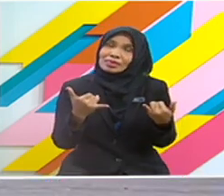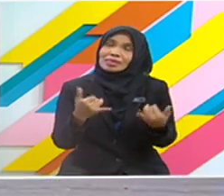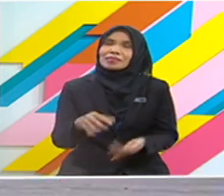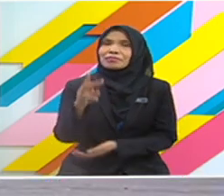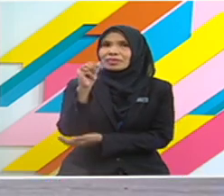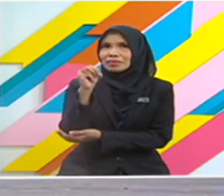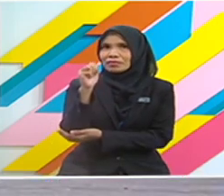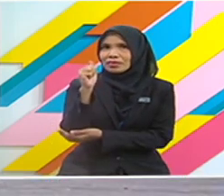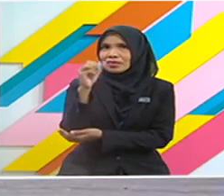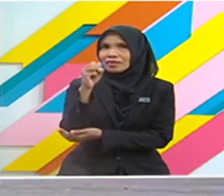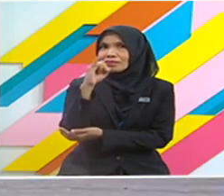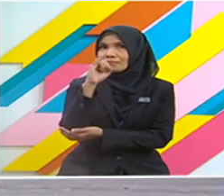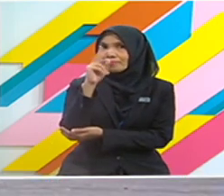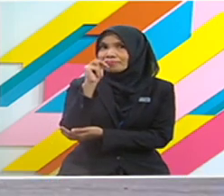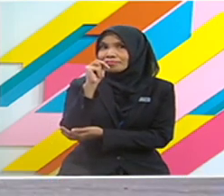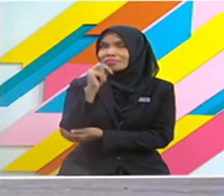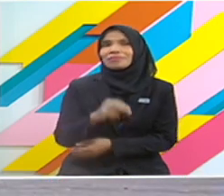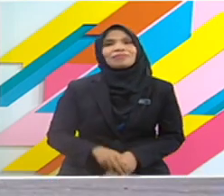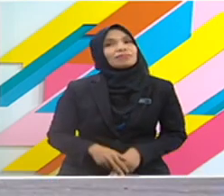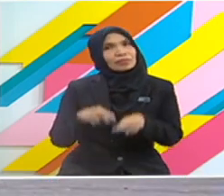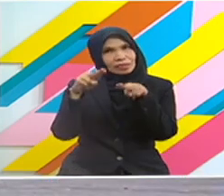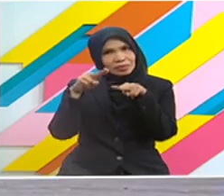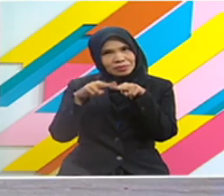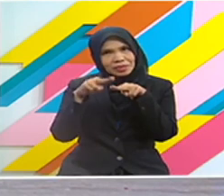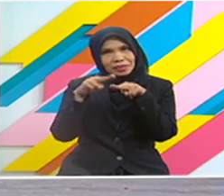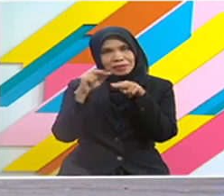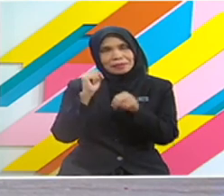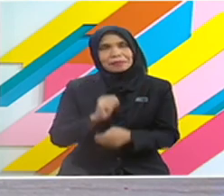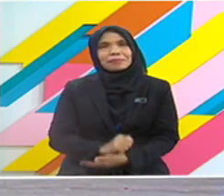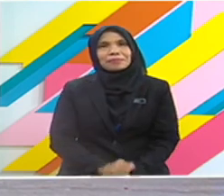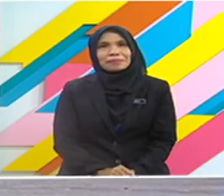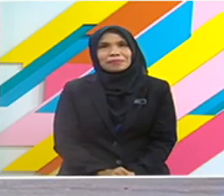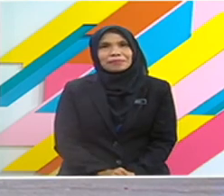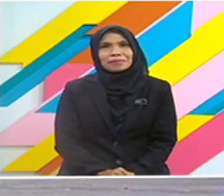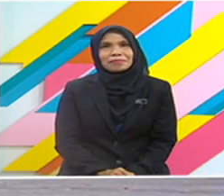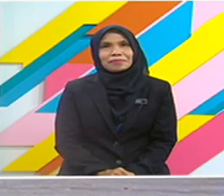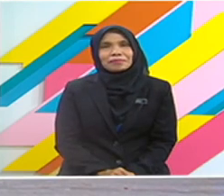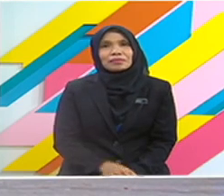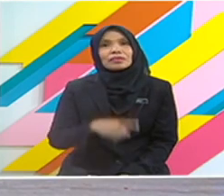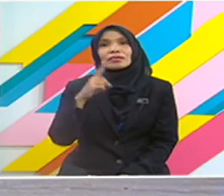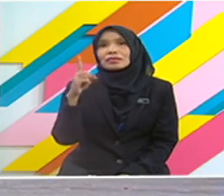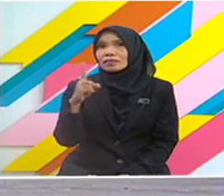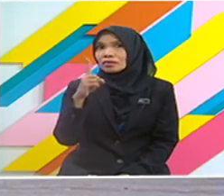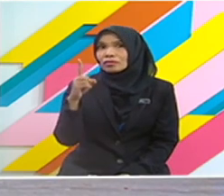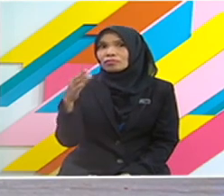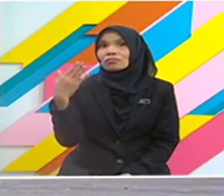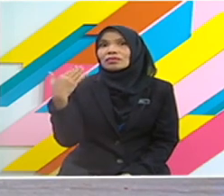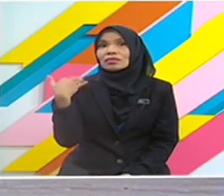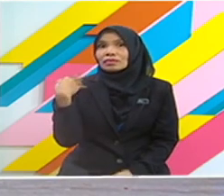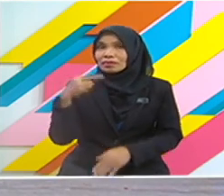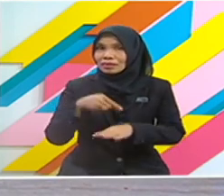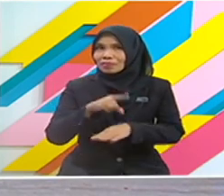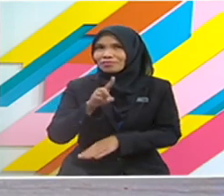ada kat dapur. Yang ni adalah garam. Wajib ada ya cikgu. Wajib ada. Tapi biasanya garam kita warna putih. Yang cikgu bawa ni